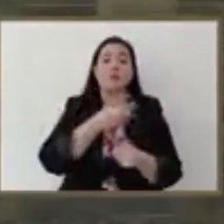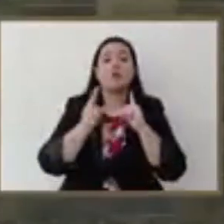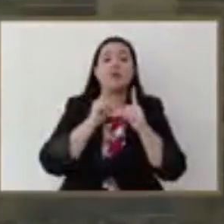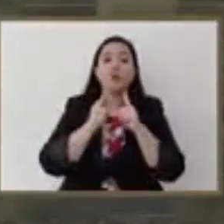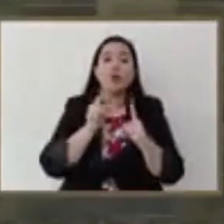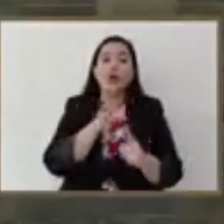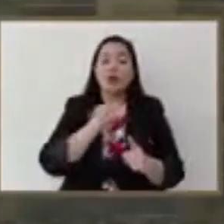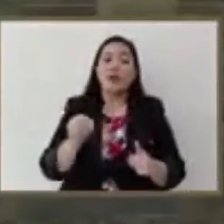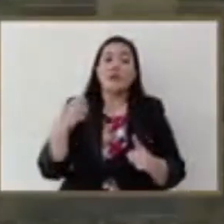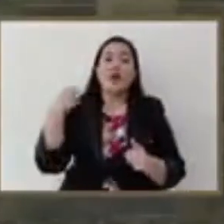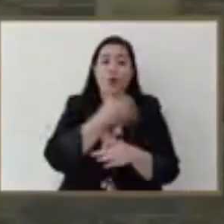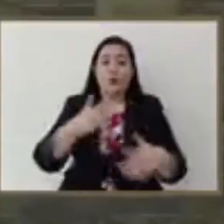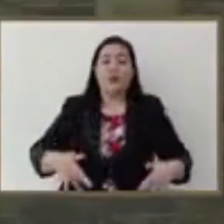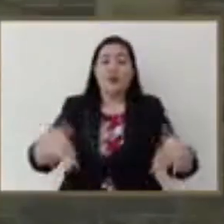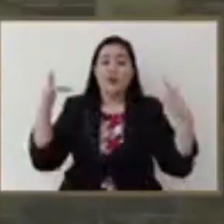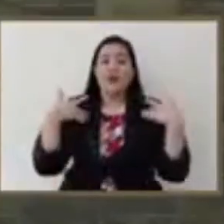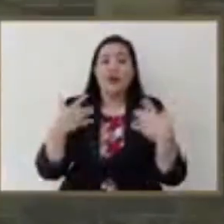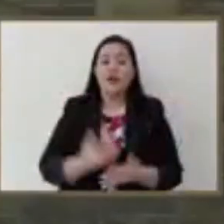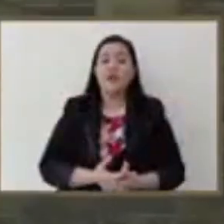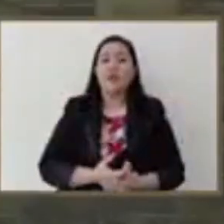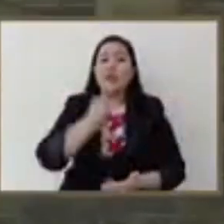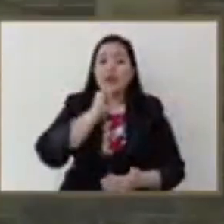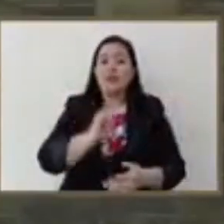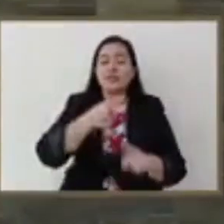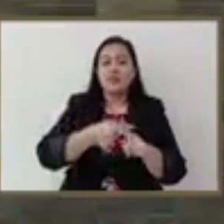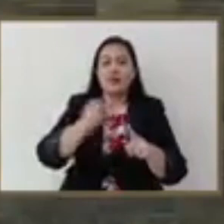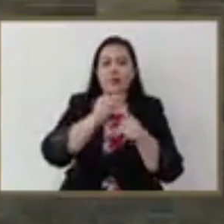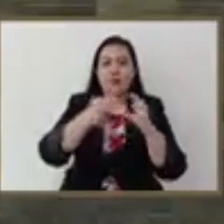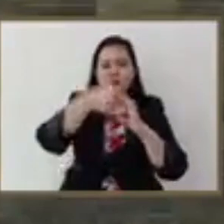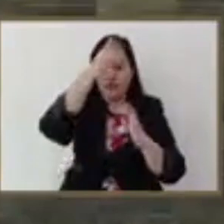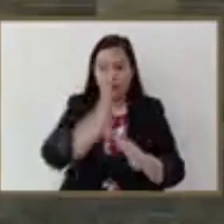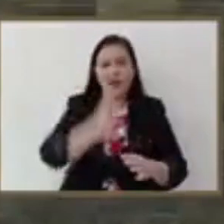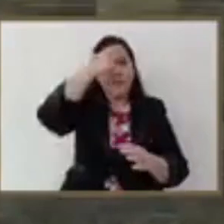the Bible says the church is the pillar and the ground of truth. Now, Paul